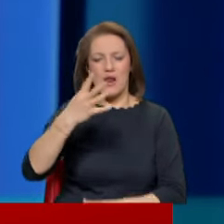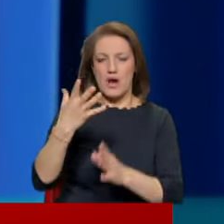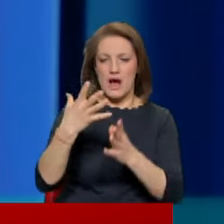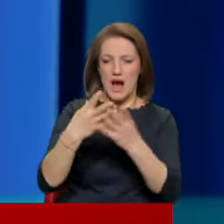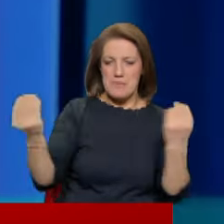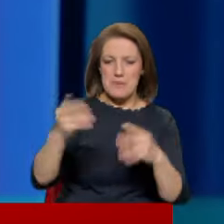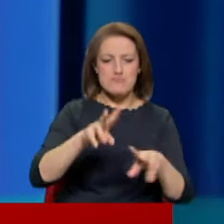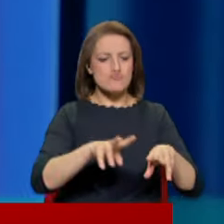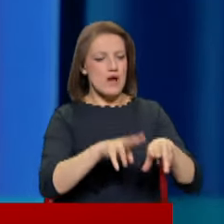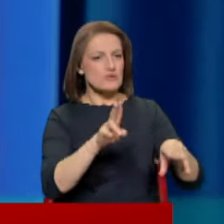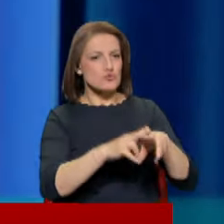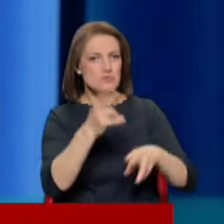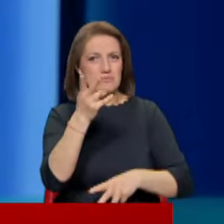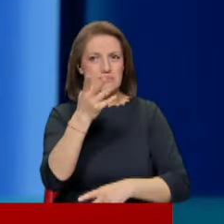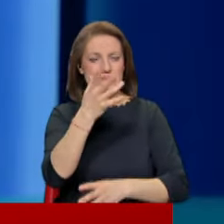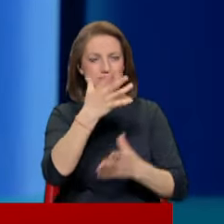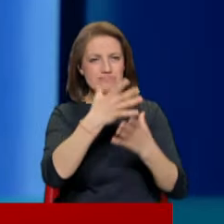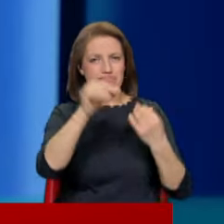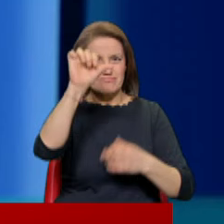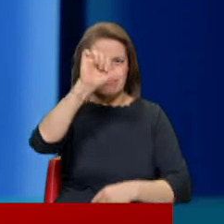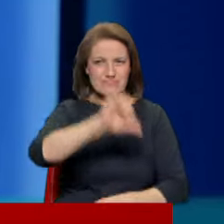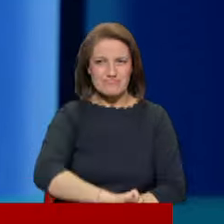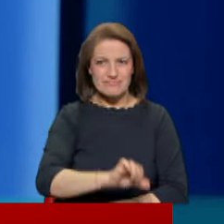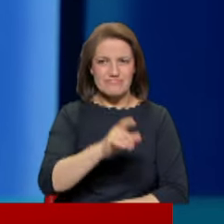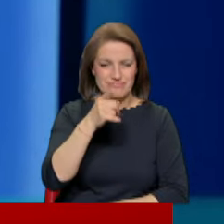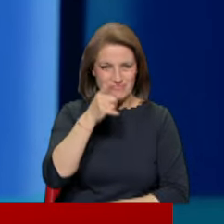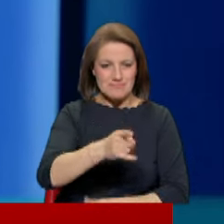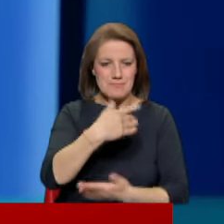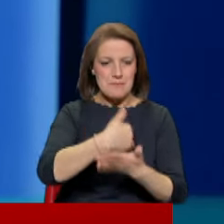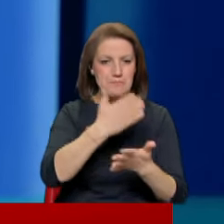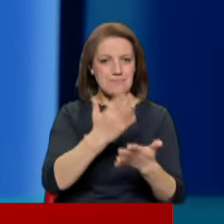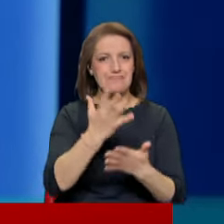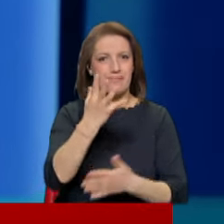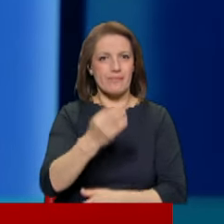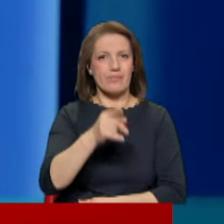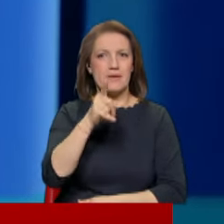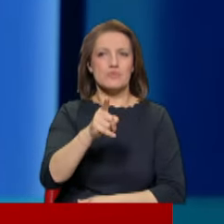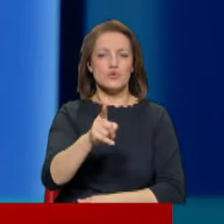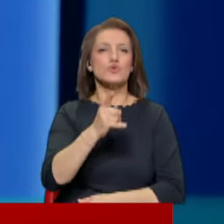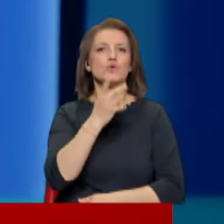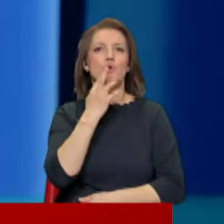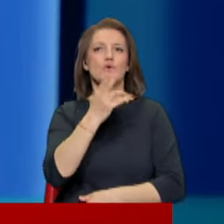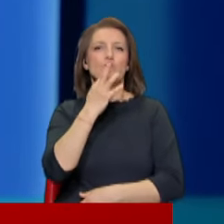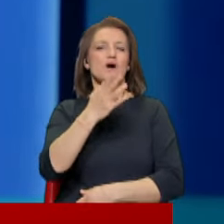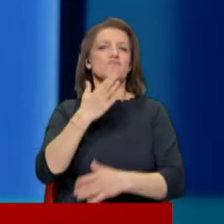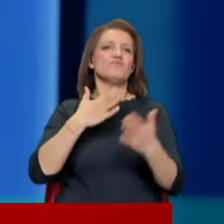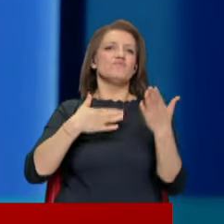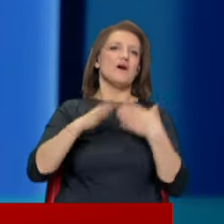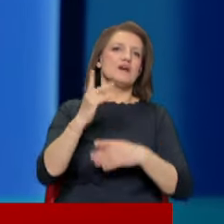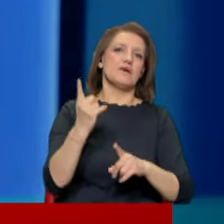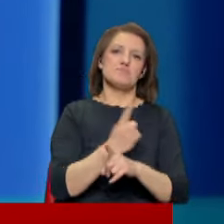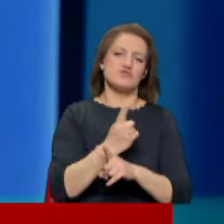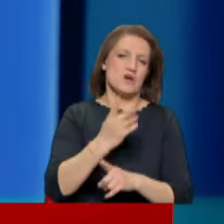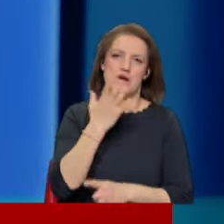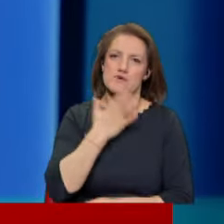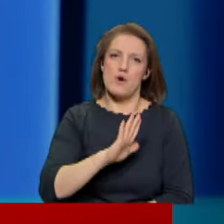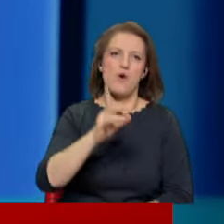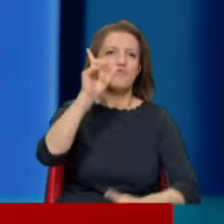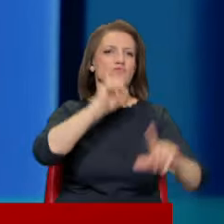kaybetsin, Murat Kurum kaybetsin, korosunun bir parçası oluyorsanız bunun konuşulacak fazla bir yanı yok.